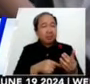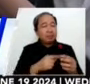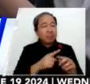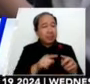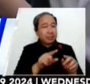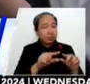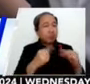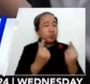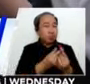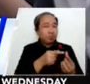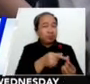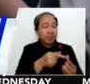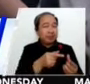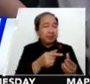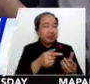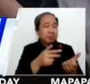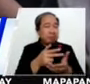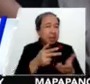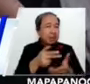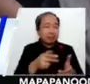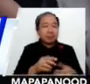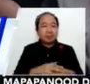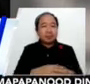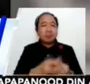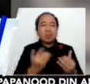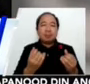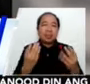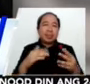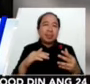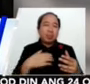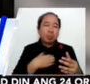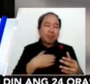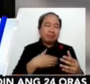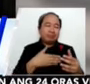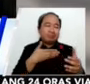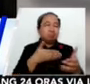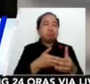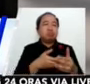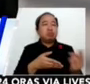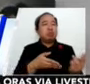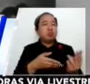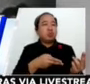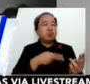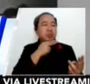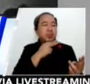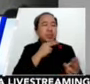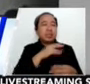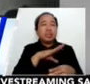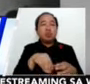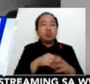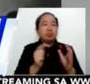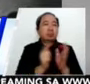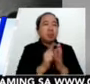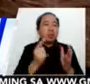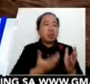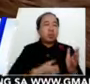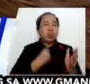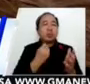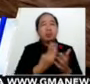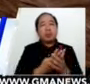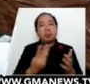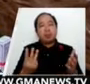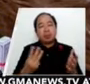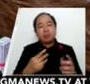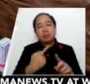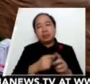nagbabiyahe. Sinampahan na ng patong-patong na reklamo ang mga suspect, kabilang na ang illegal possession of firearms and ammunition. Para